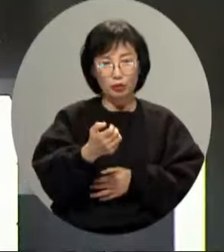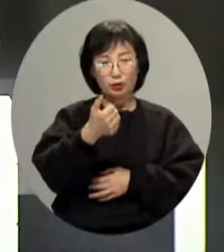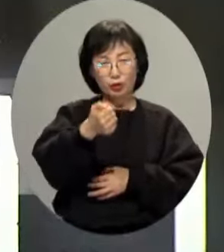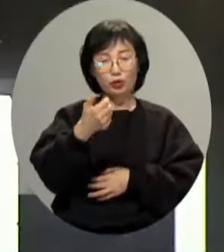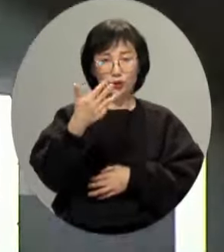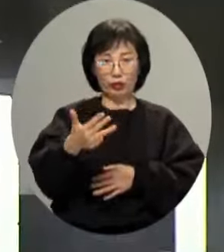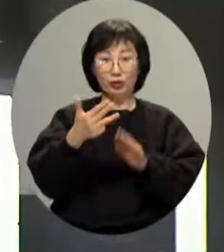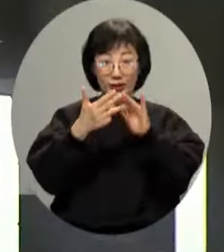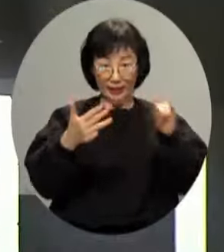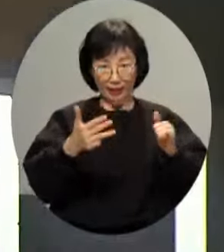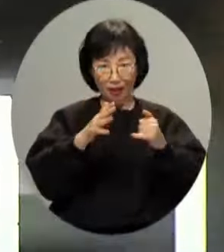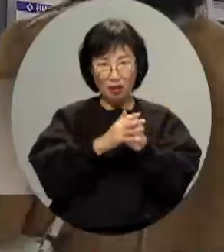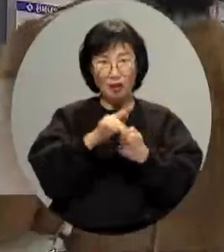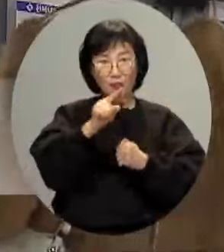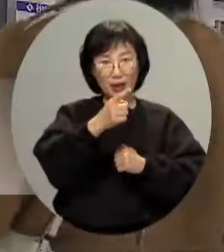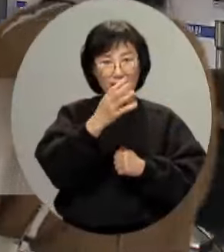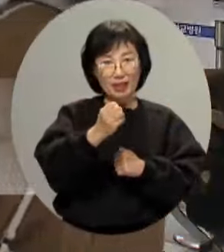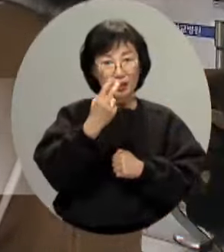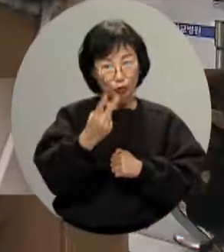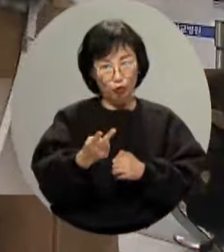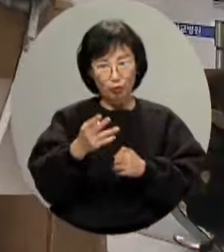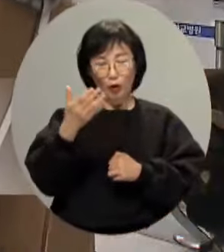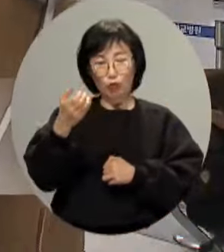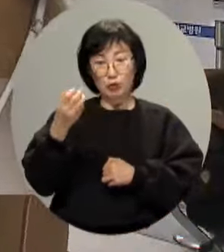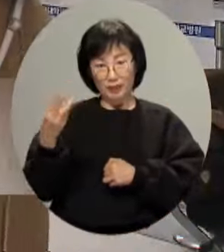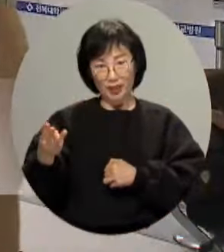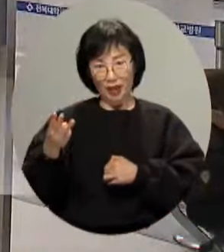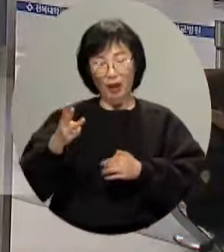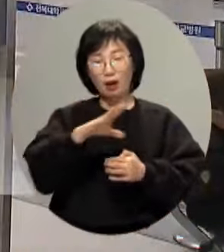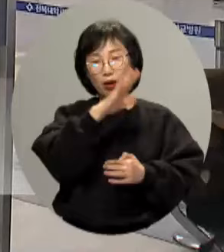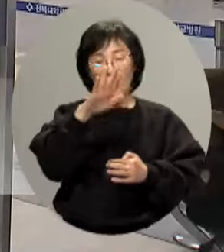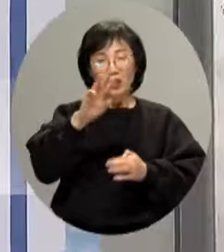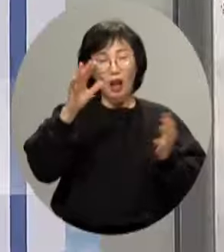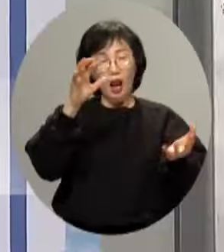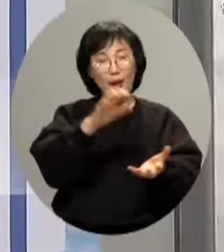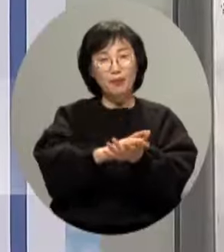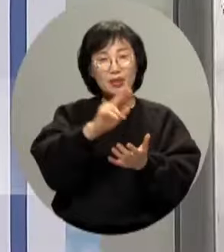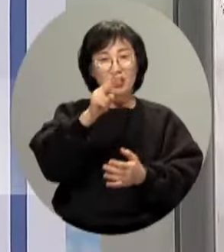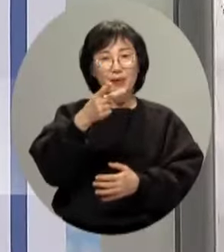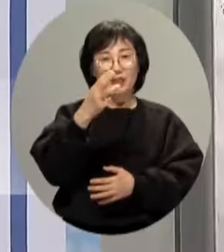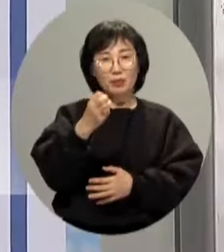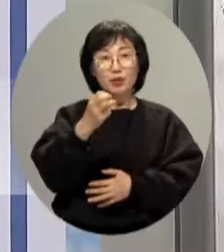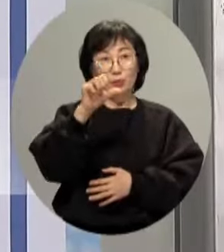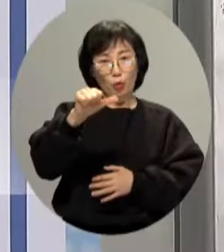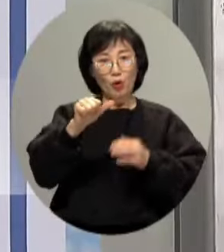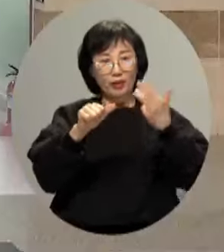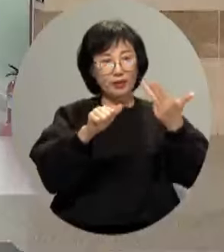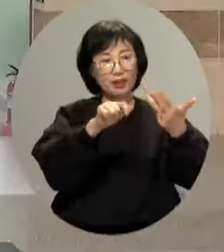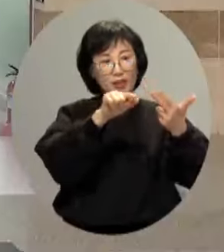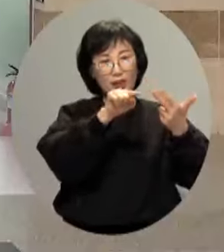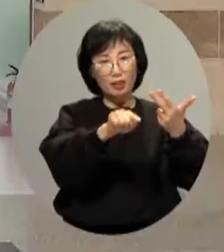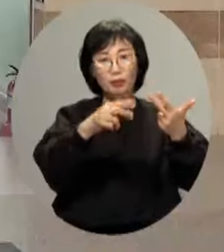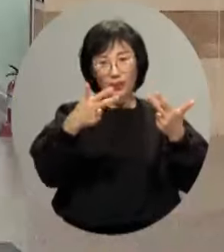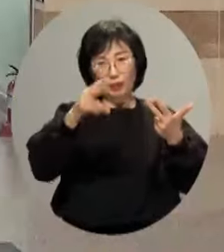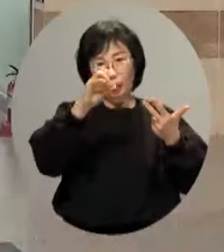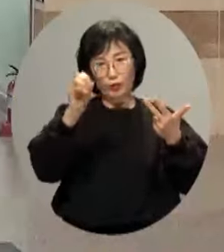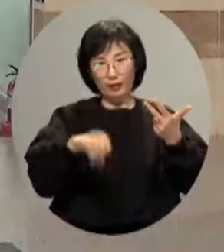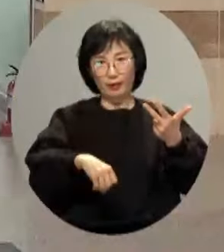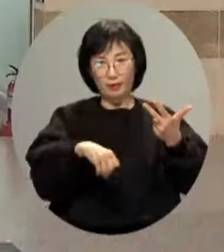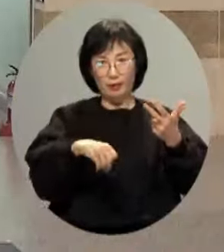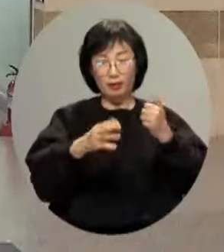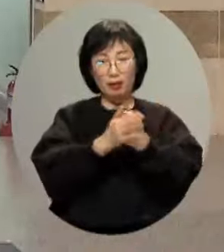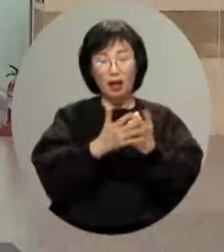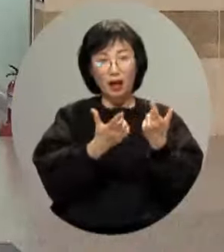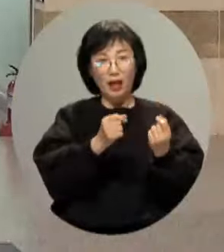정원이 142명과 93명으로 도합 235명, 7.7%를 차지하고 있습니다.